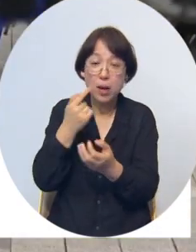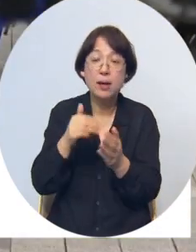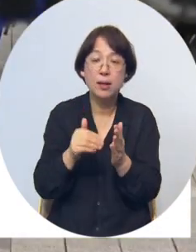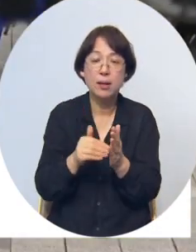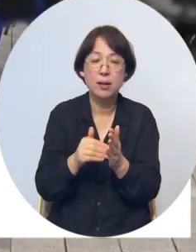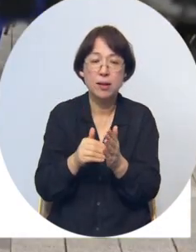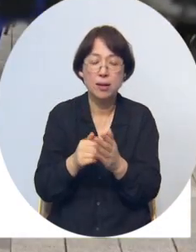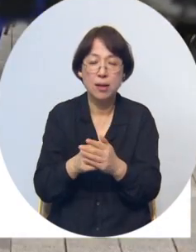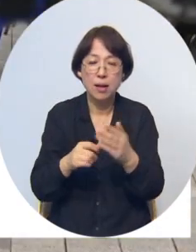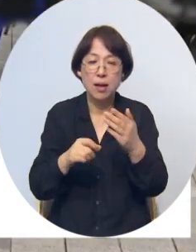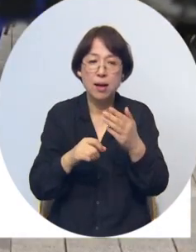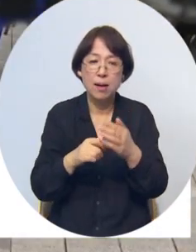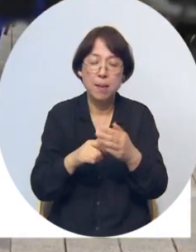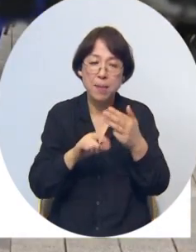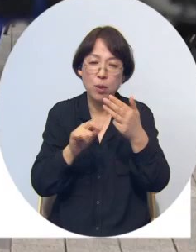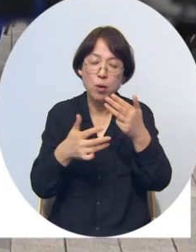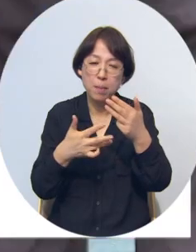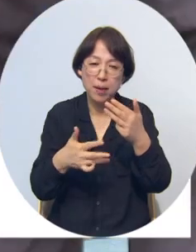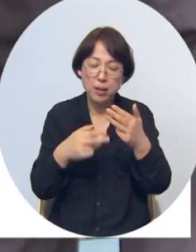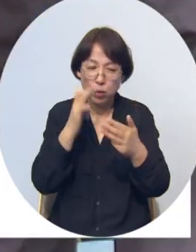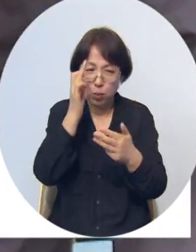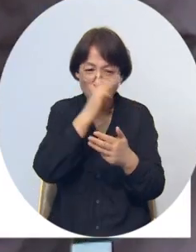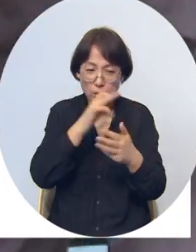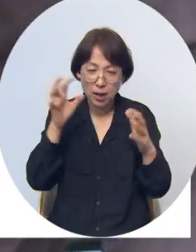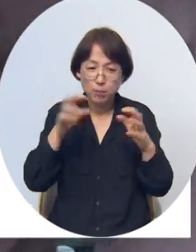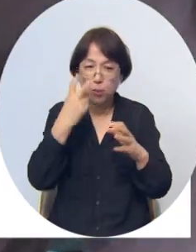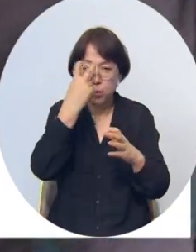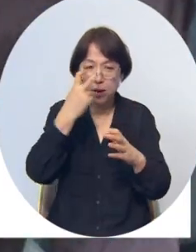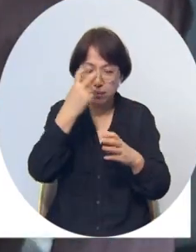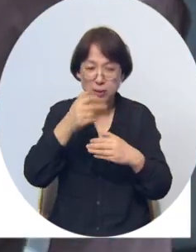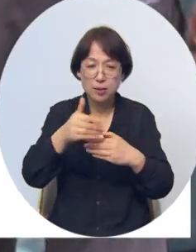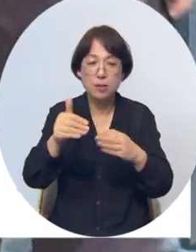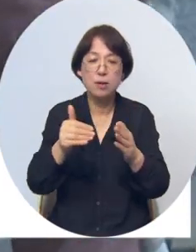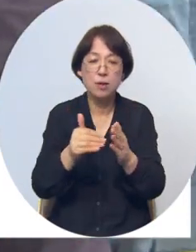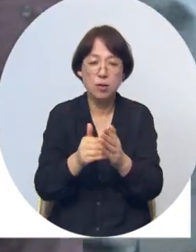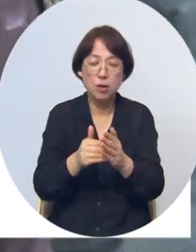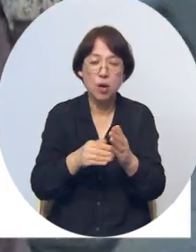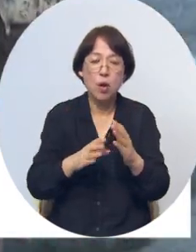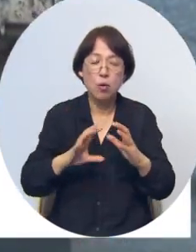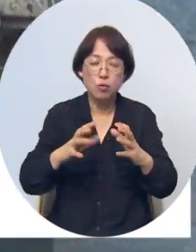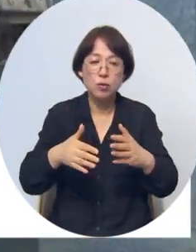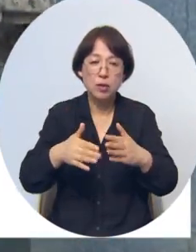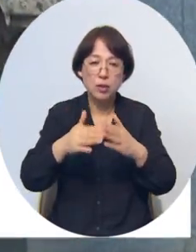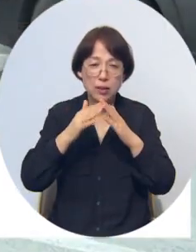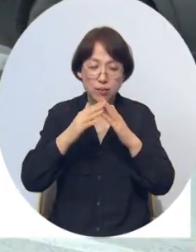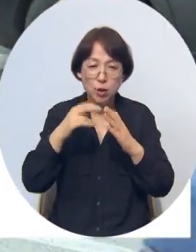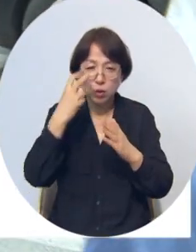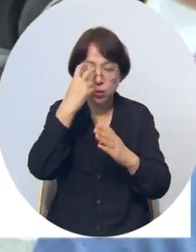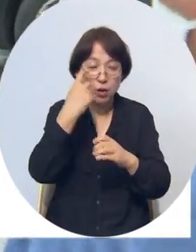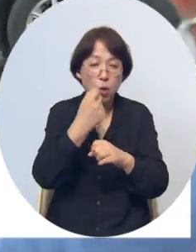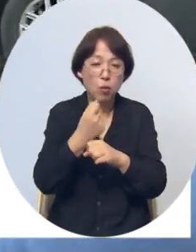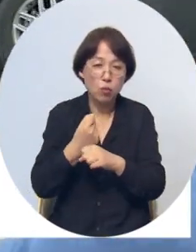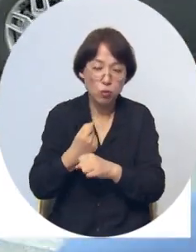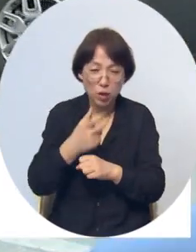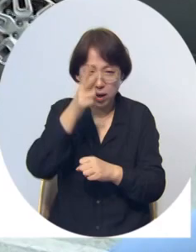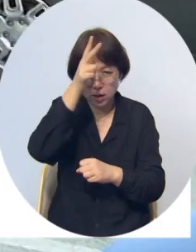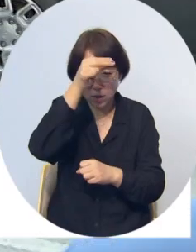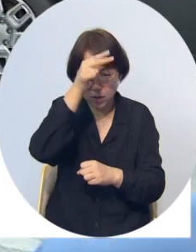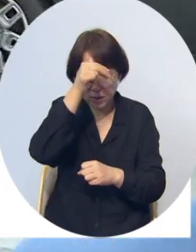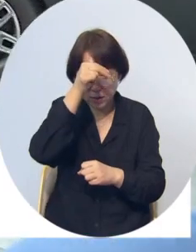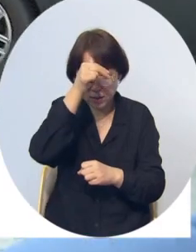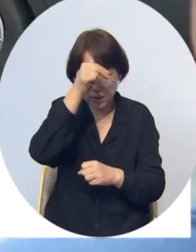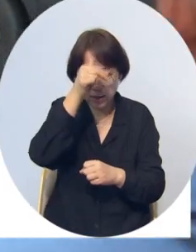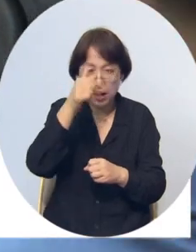오전 전기차에 대한 2차 합동 감식이 진행됐습니다 국립 과학수사 연구원과 경찰 소방 벤츠 관계자들이